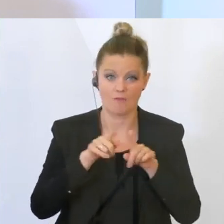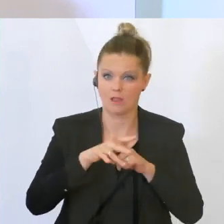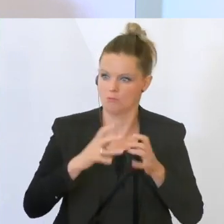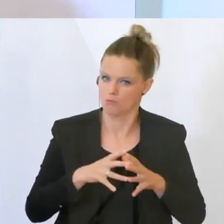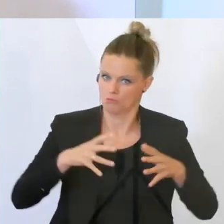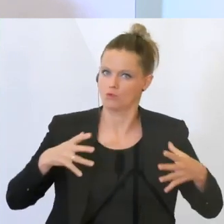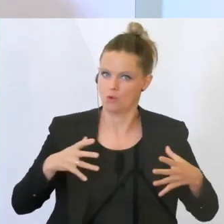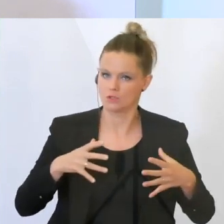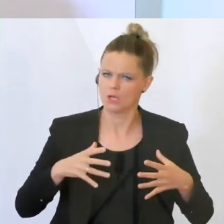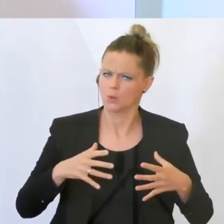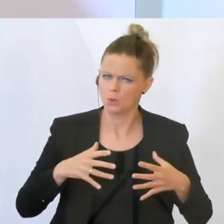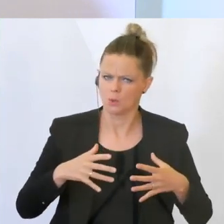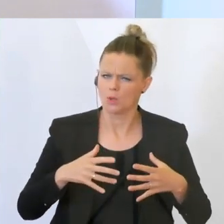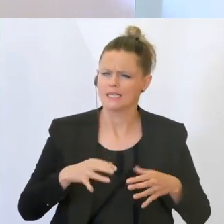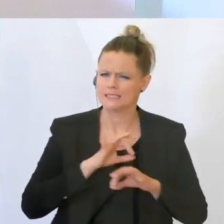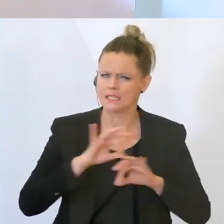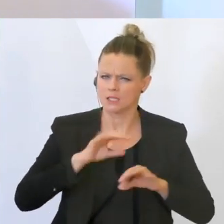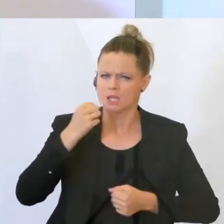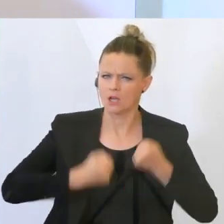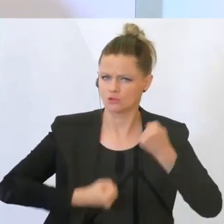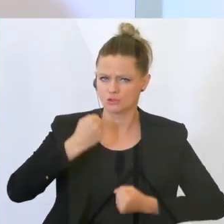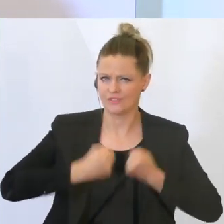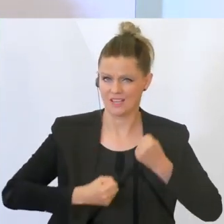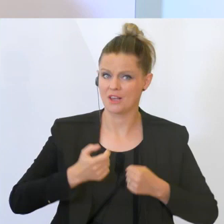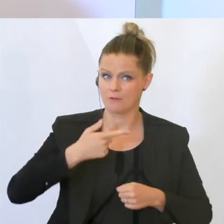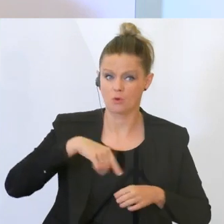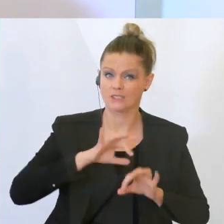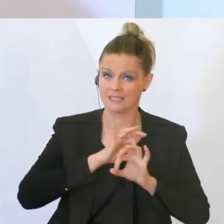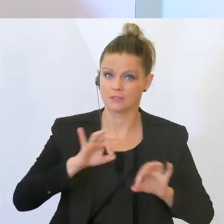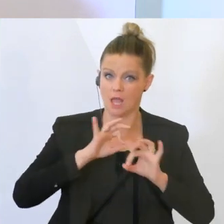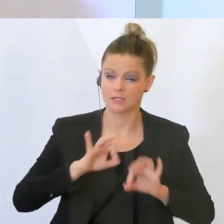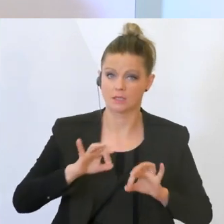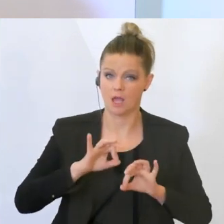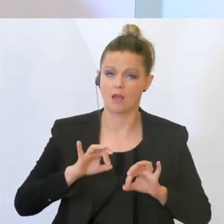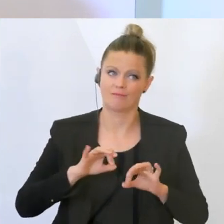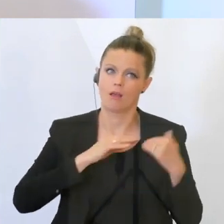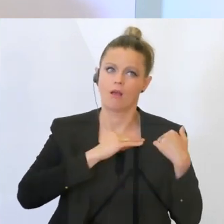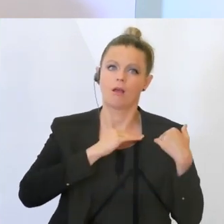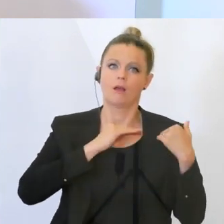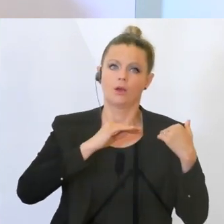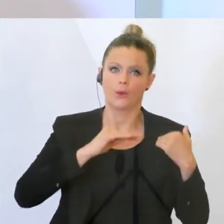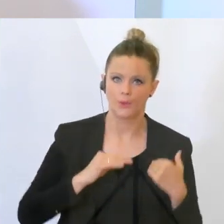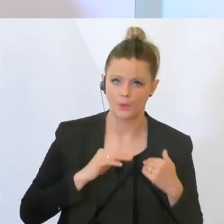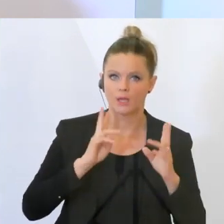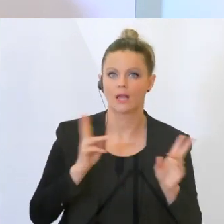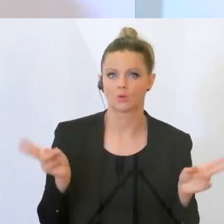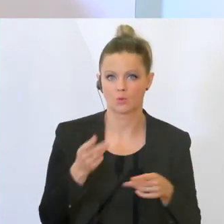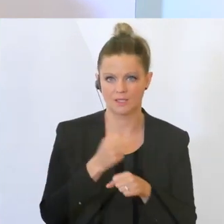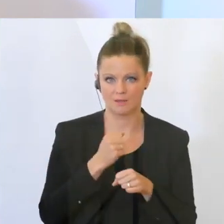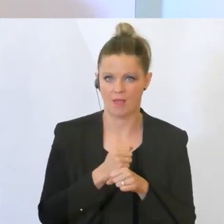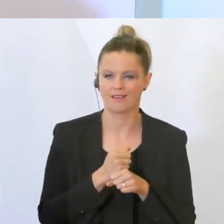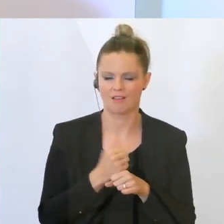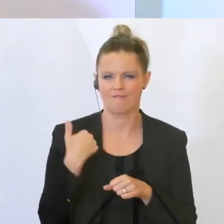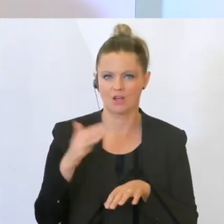ist, ein schwerer Schnitt gewesen. Also das war für uns eine ganz wesentliche Erleichterung, und das hat man auch gespürt. Und jetzt Schritt für